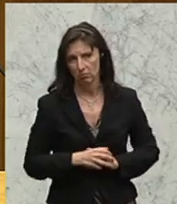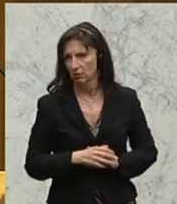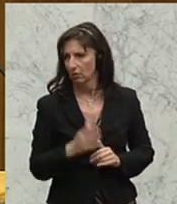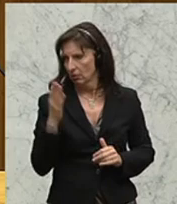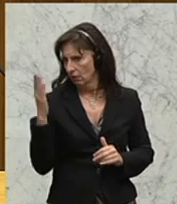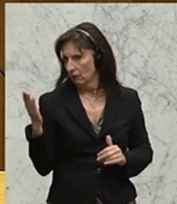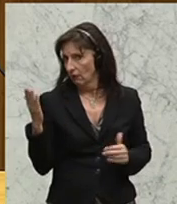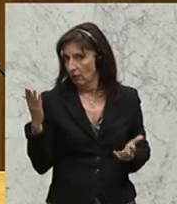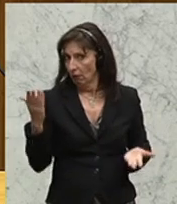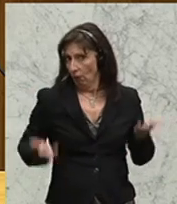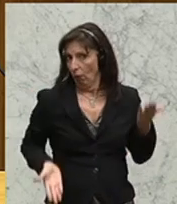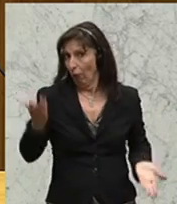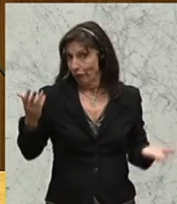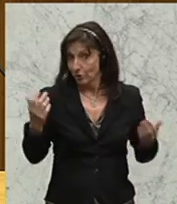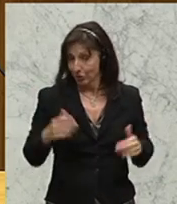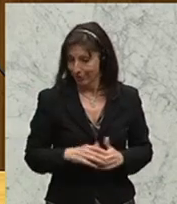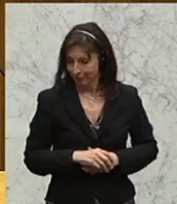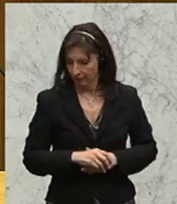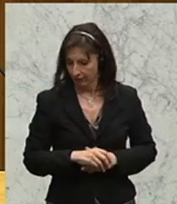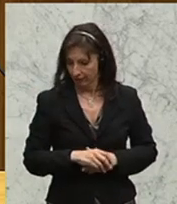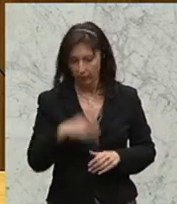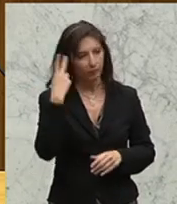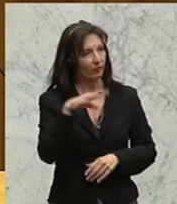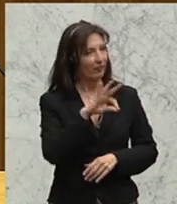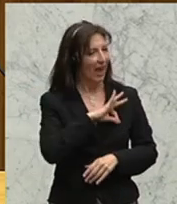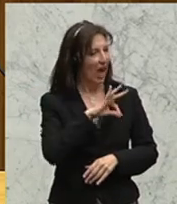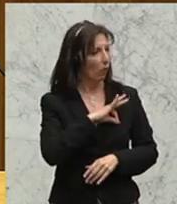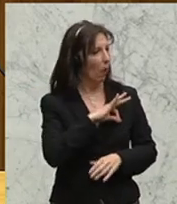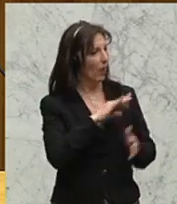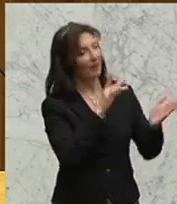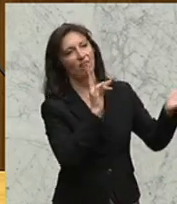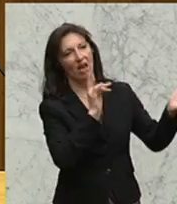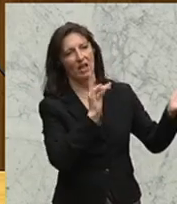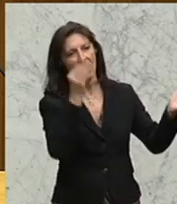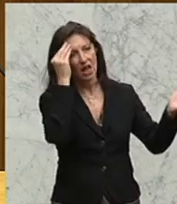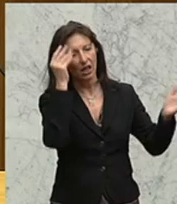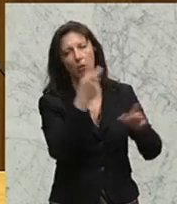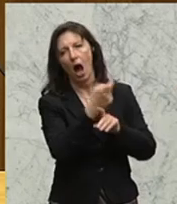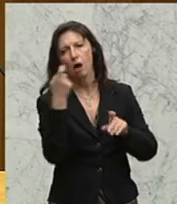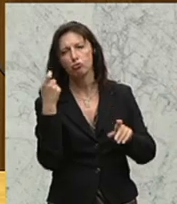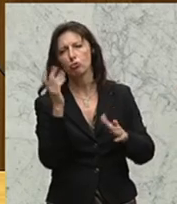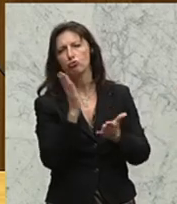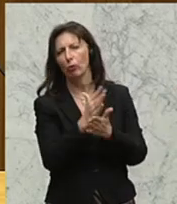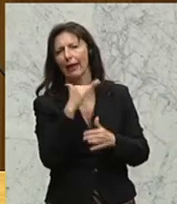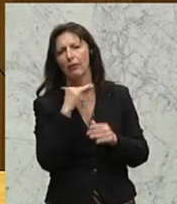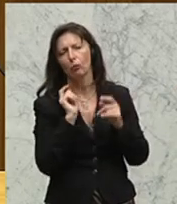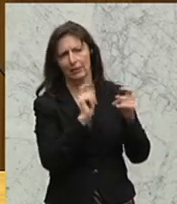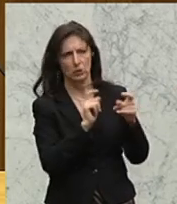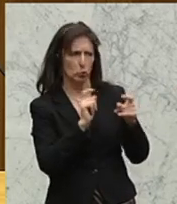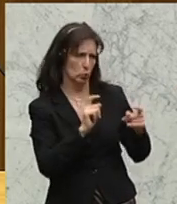Das ist der Unterschied. Herr Kollege Weninger, ich glaube, wir hatten genug Diskussionen im Ausschuss und es gab